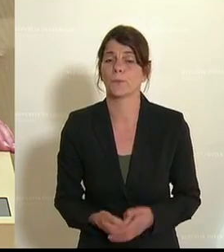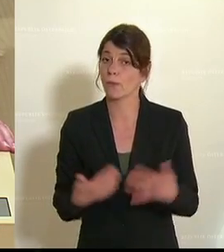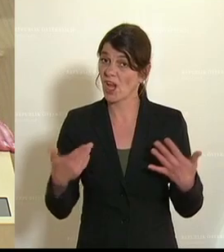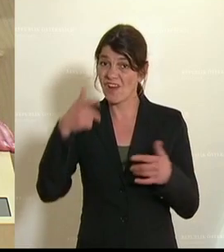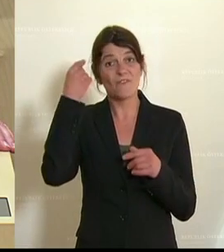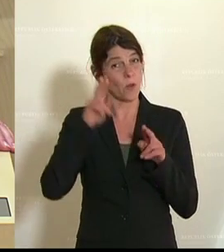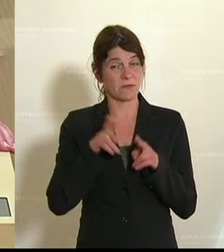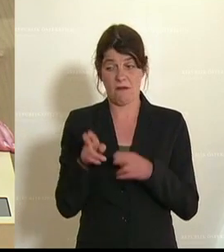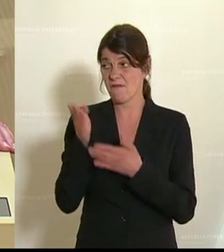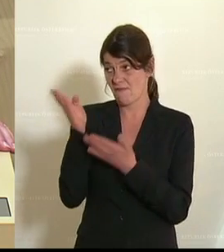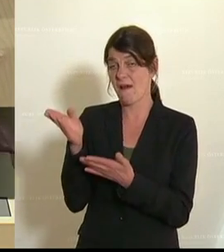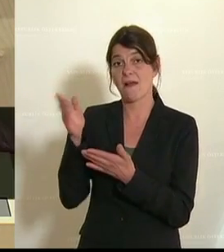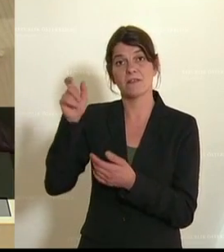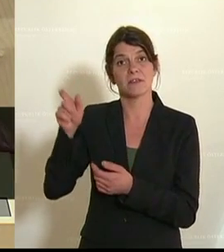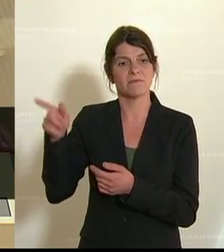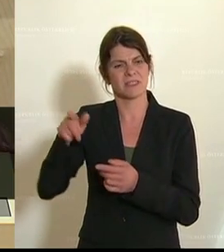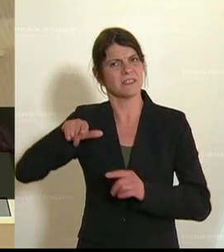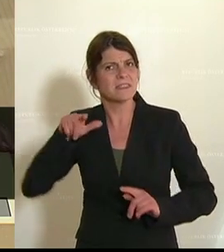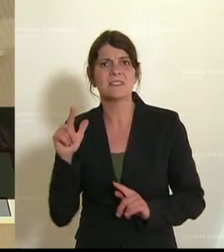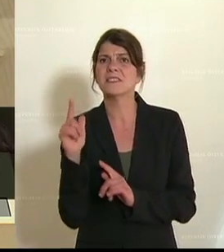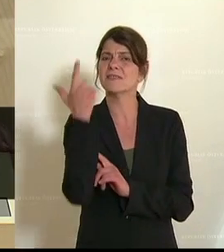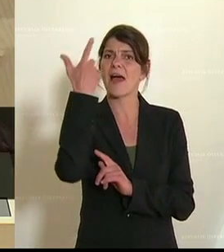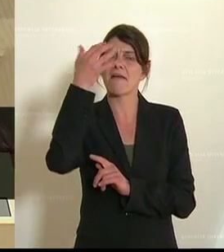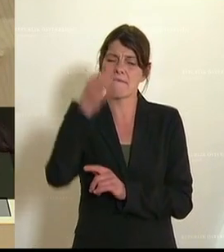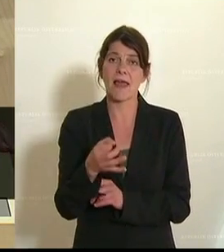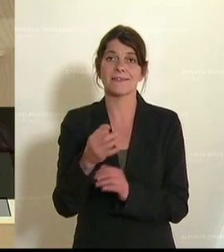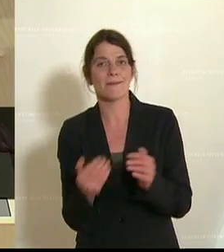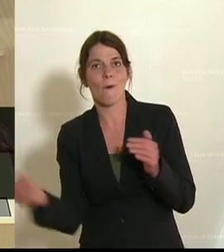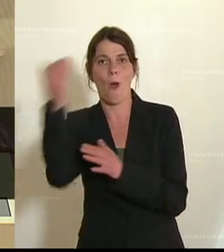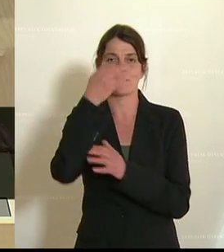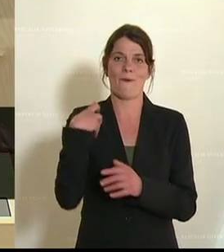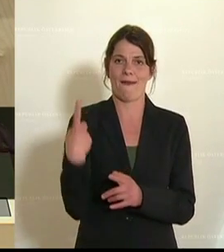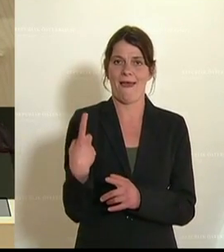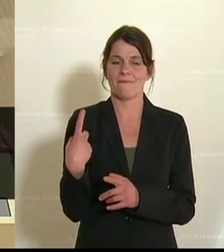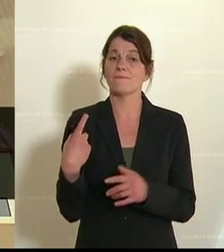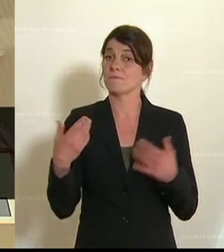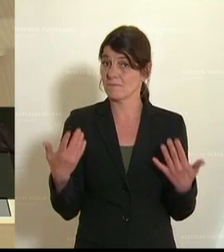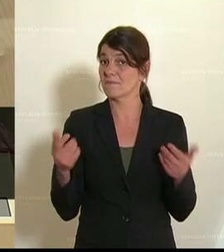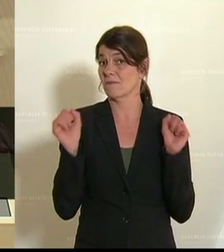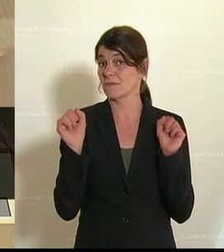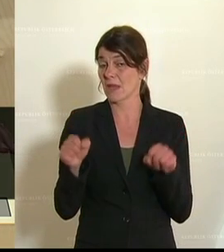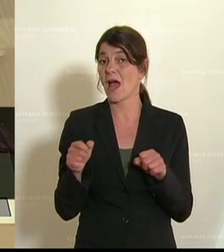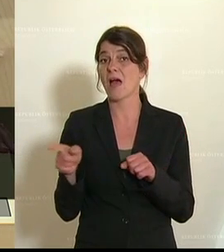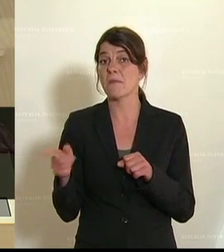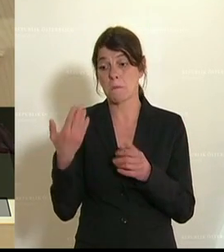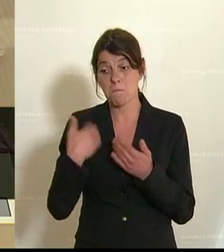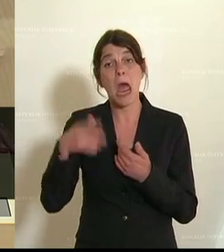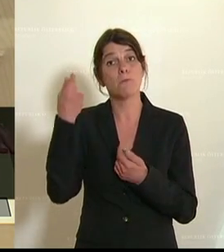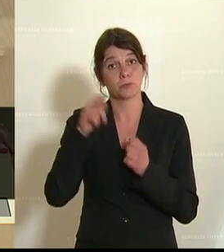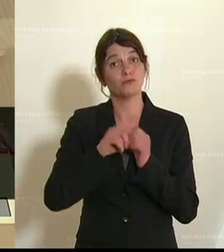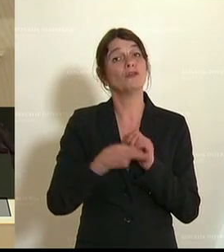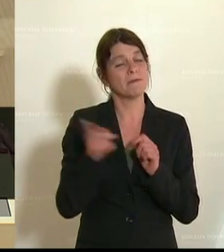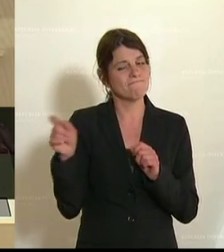Die Volksanwaltschaft ist das zweitkleinste oberste Organ und kann mit mehr Budget rechnen.